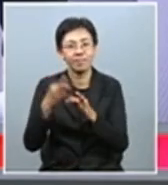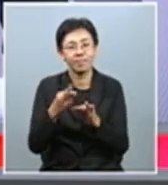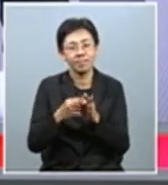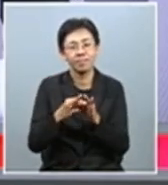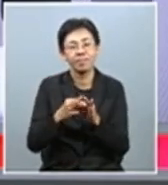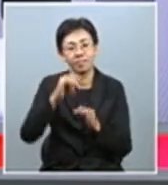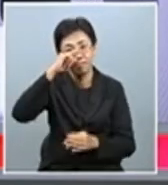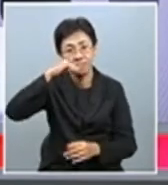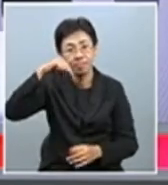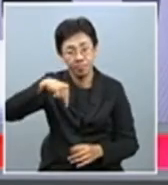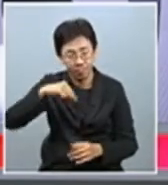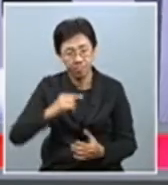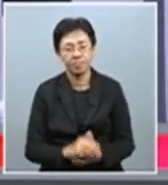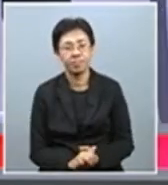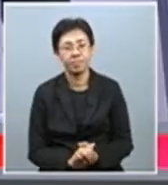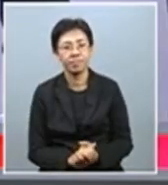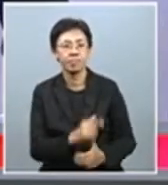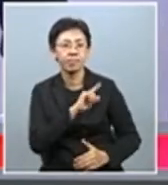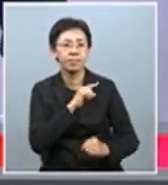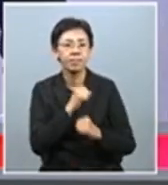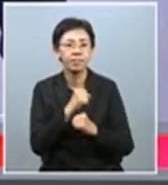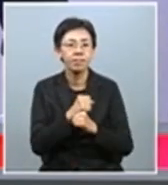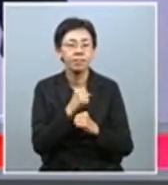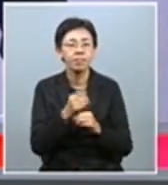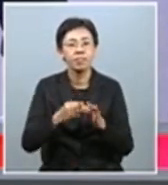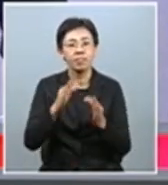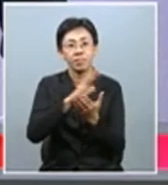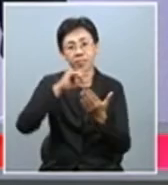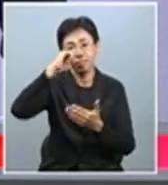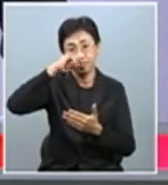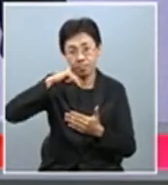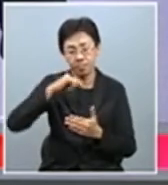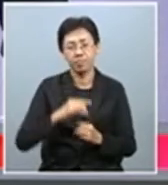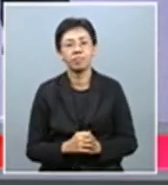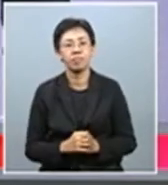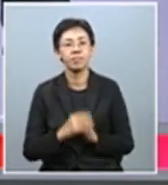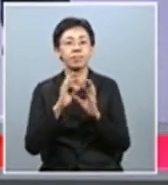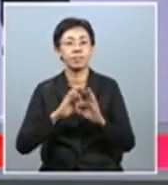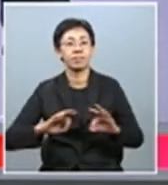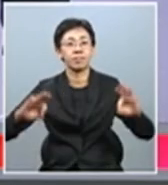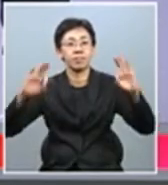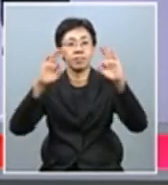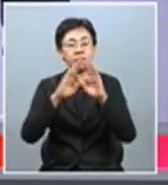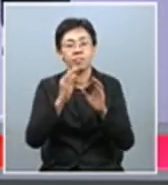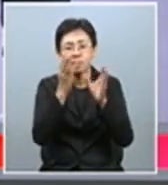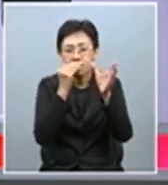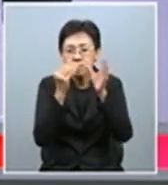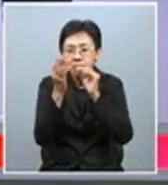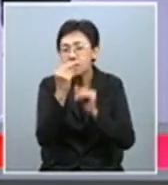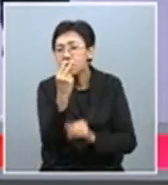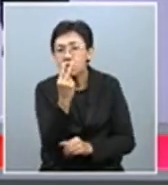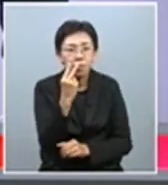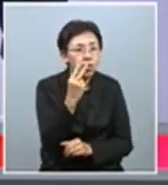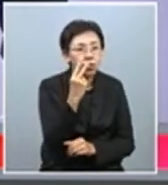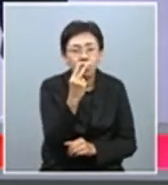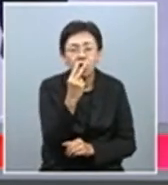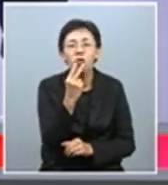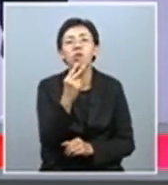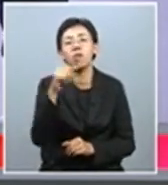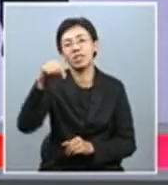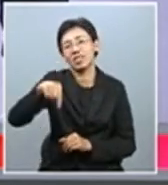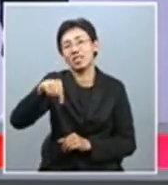บ้านเรานะครับรวมไปถึงภารกิจของแบงก์ชาตินั่นเองนะครับและที่สำคัญเราได้ไปซึมซับบรรยากาศนะครับที่แห่